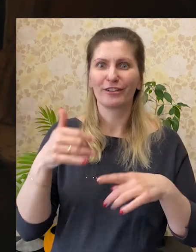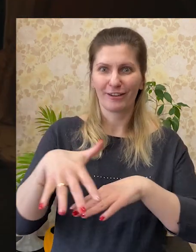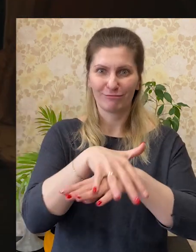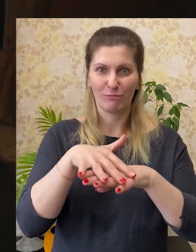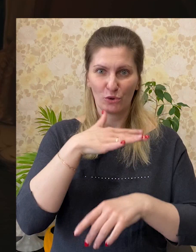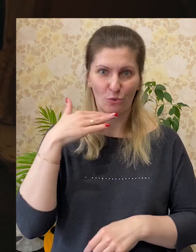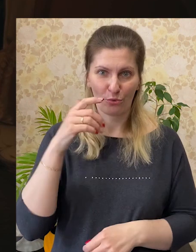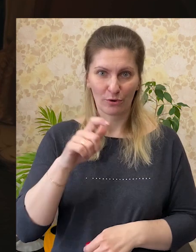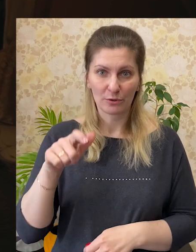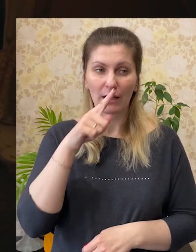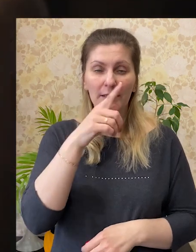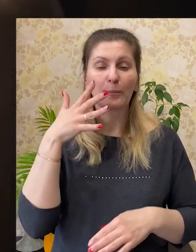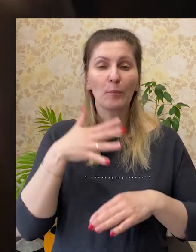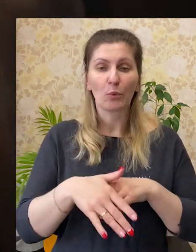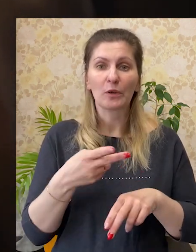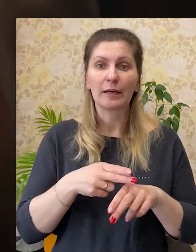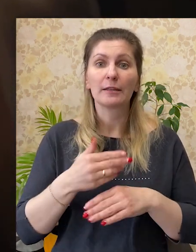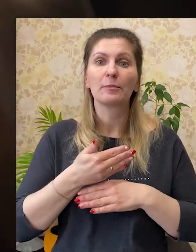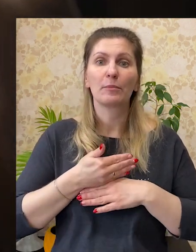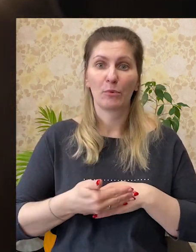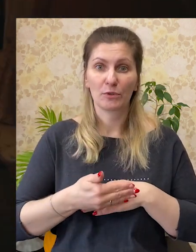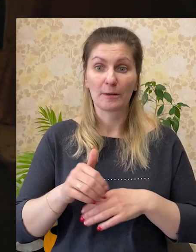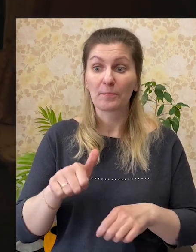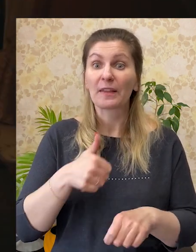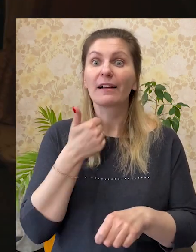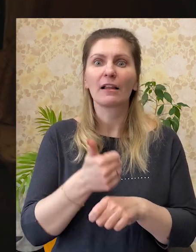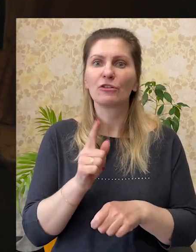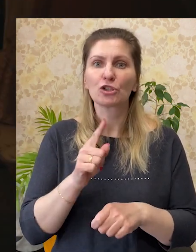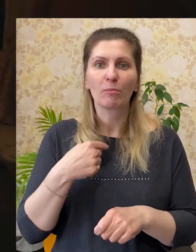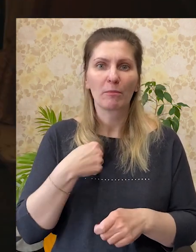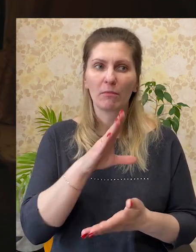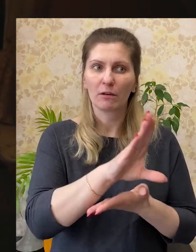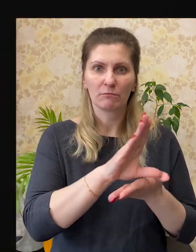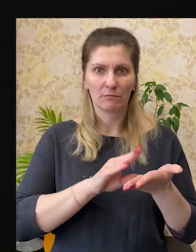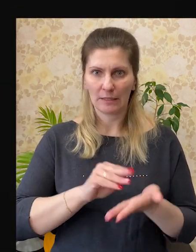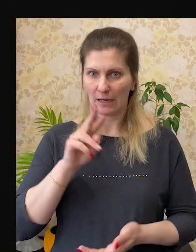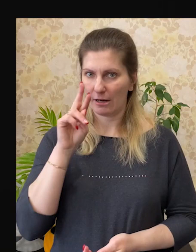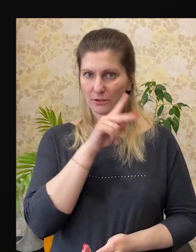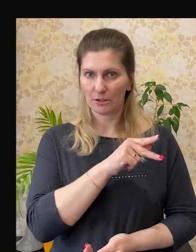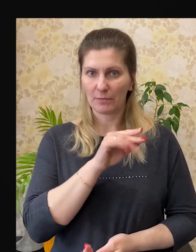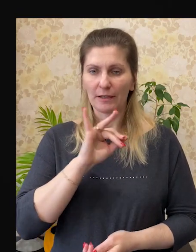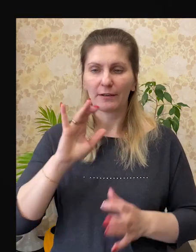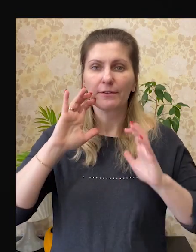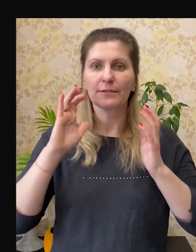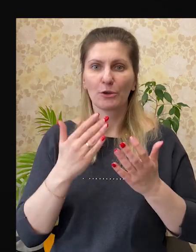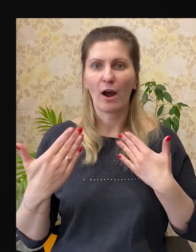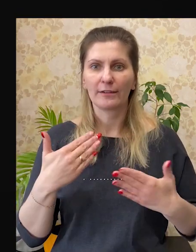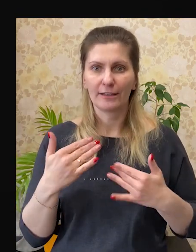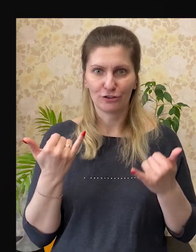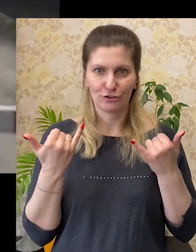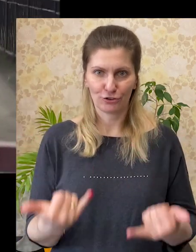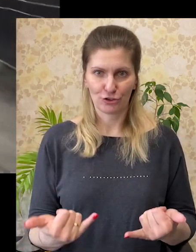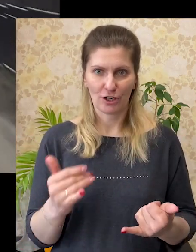Они, к сожалению, поняли это поздно. Главное, чтобы мы не повторили их ошибки и всерьез отнеслись к этому